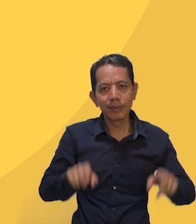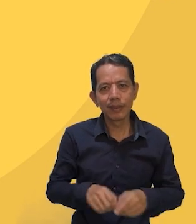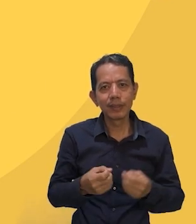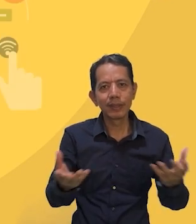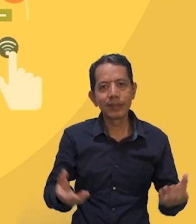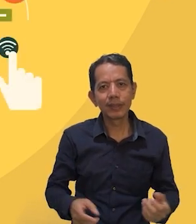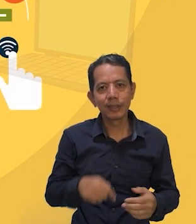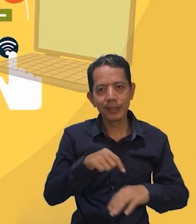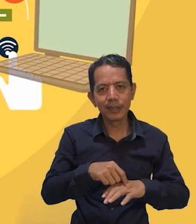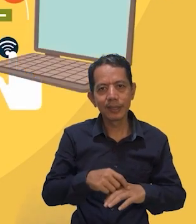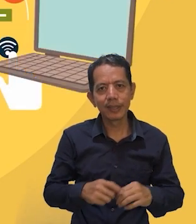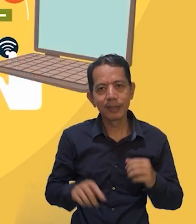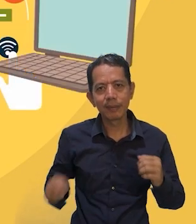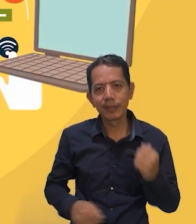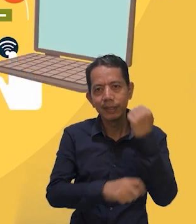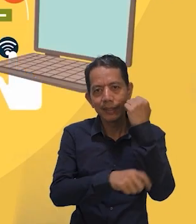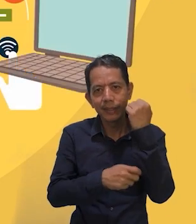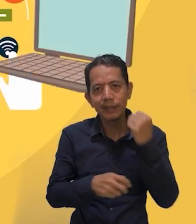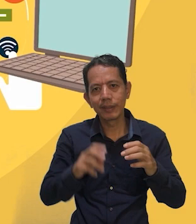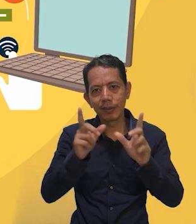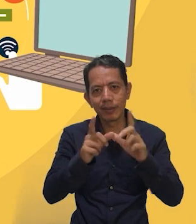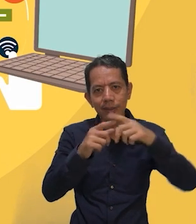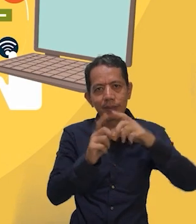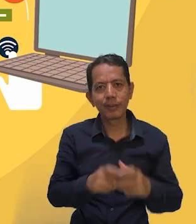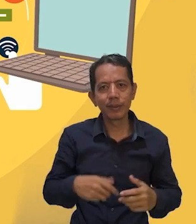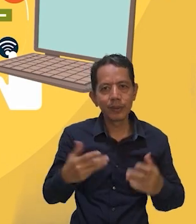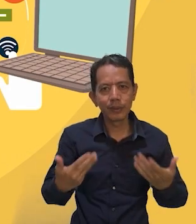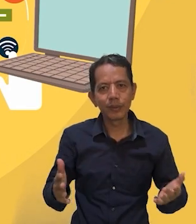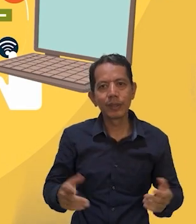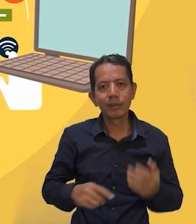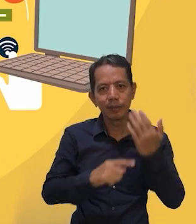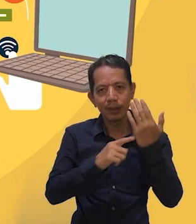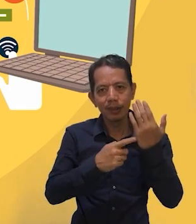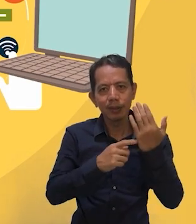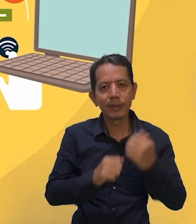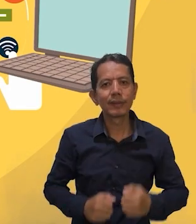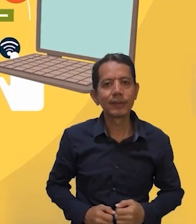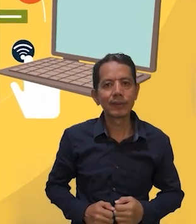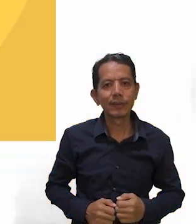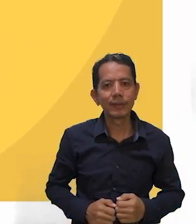surat keterangan di Pengadilan Negeri Watampone sudah berbasis elektronik?